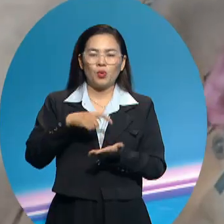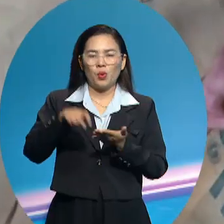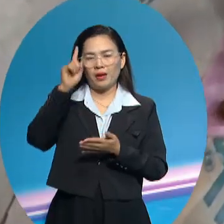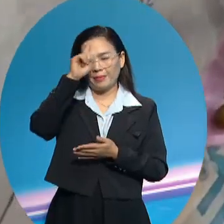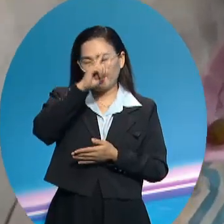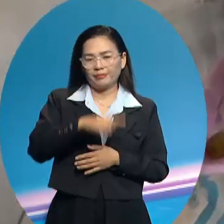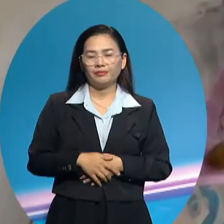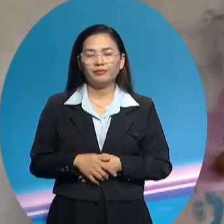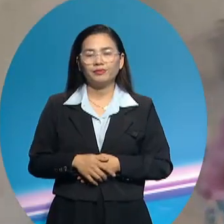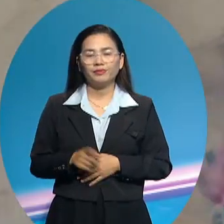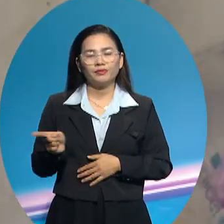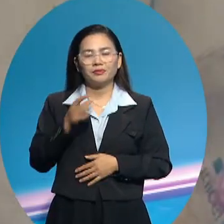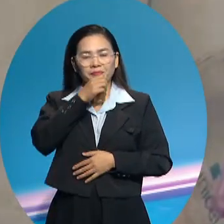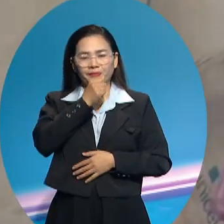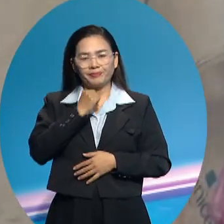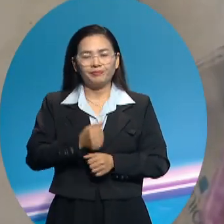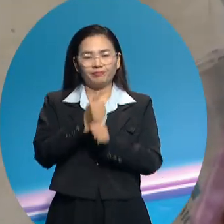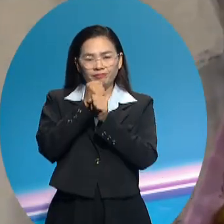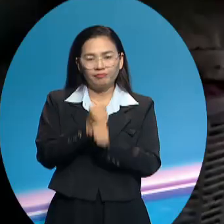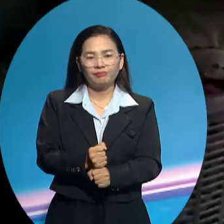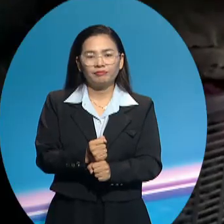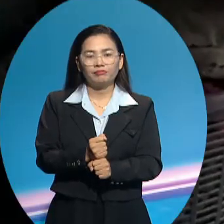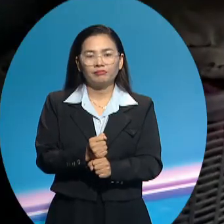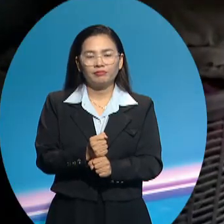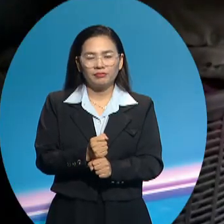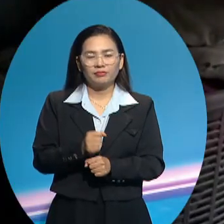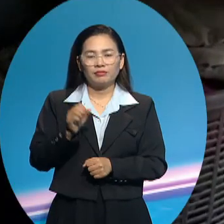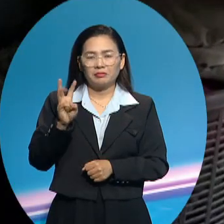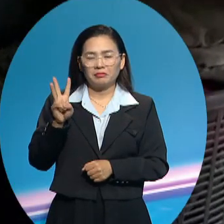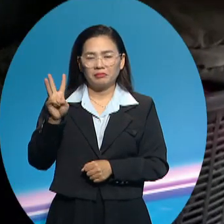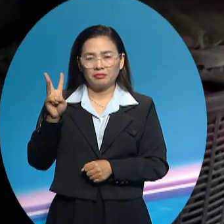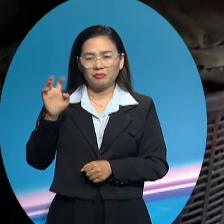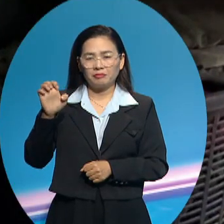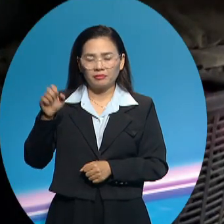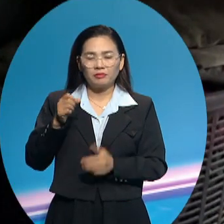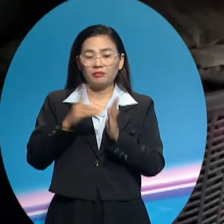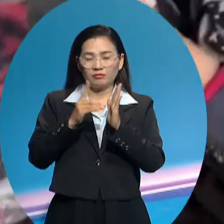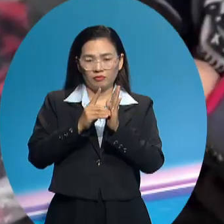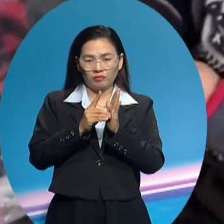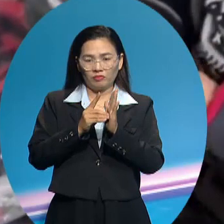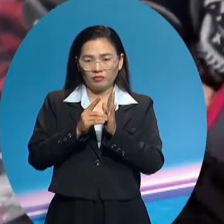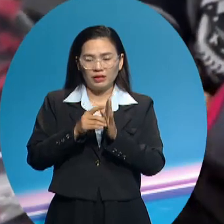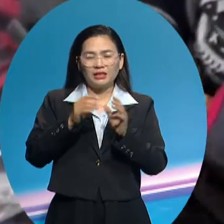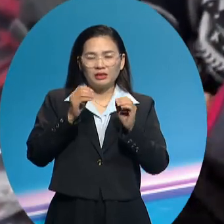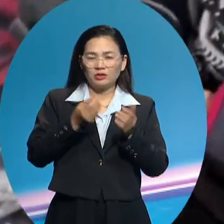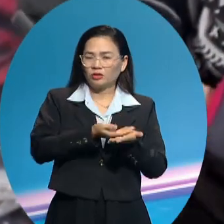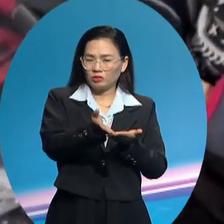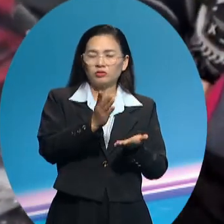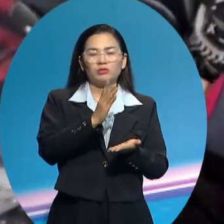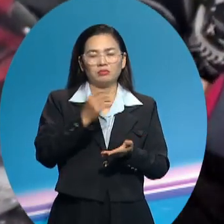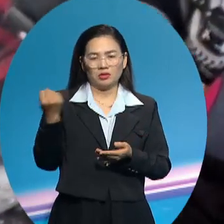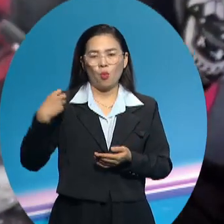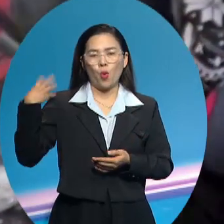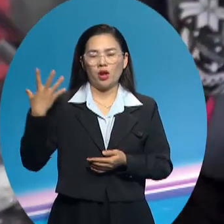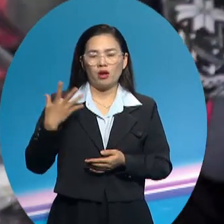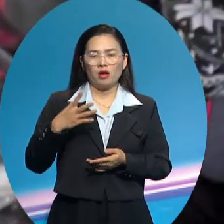lazar nhấn mạnh chỉ unrwa mới có đủ khả năng cung cấp các dịch vụ bao gồm giáo dục và chăm sóc sức khỏe